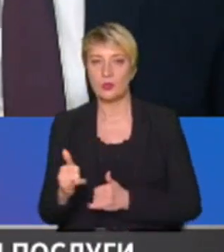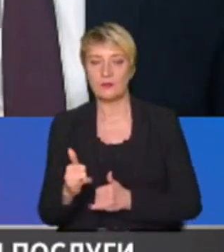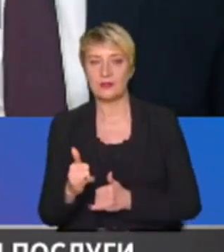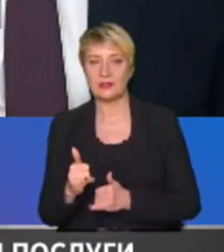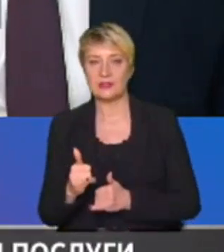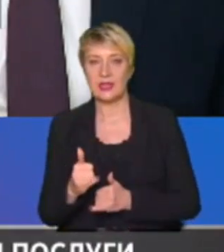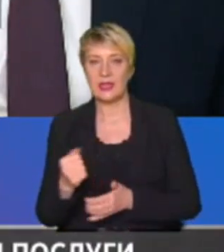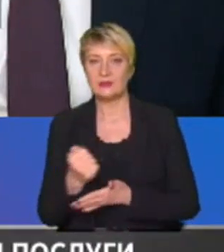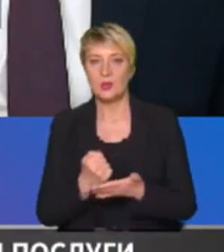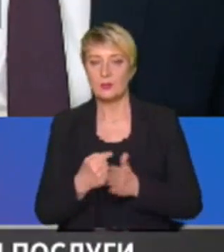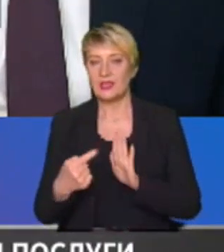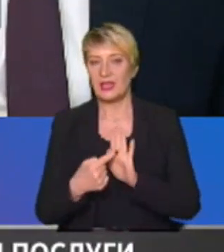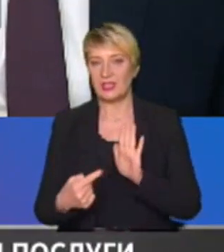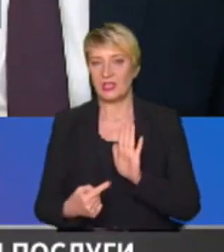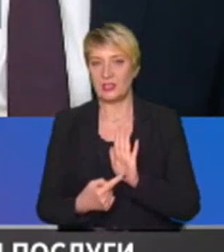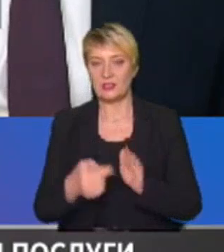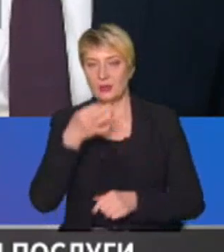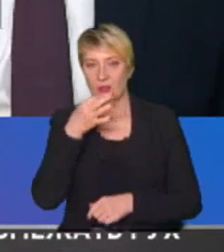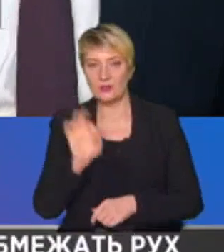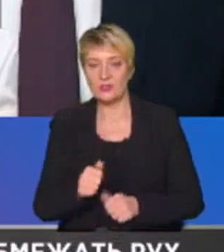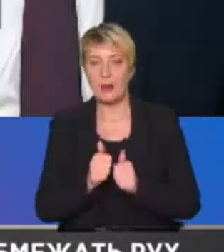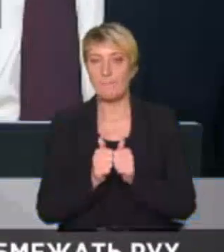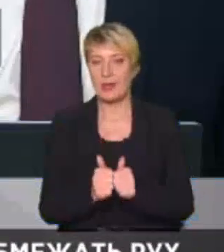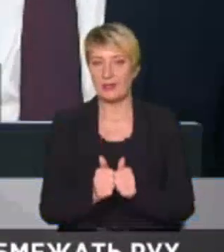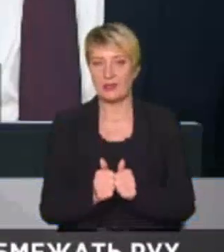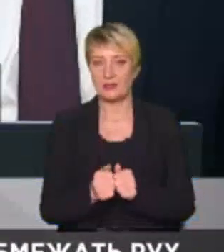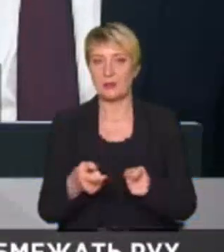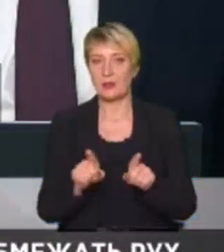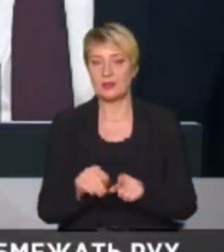зразки озброєння і діляться своїм бойовим досвідом з партнерами, так підкреслив Залужний.